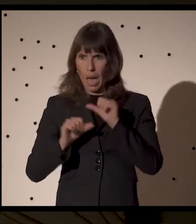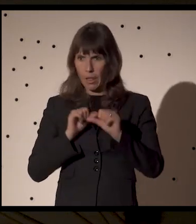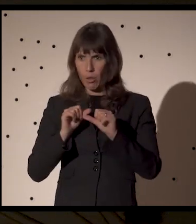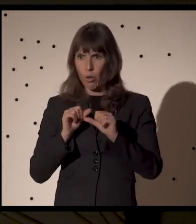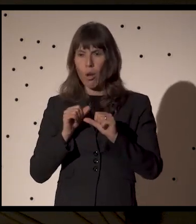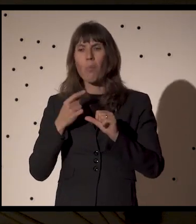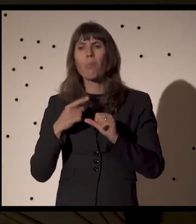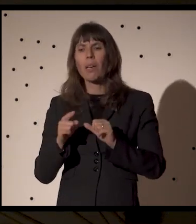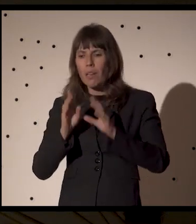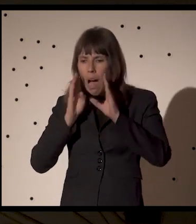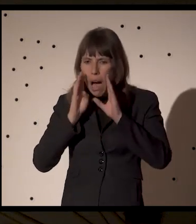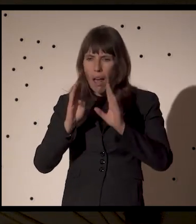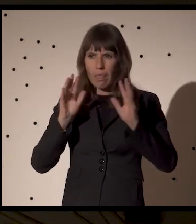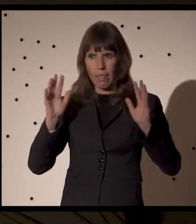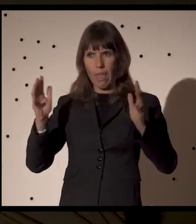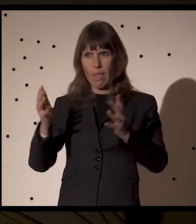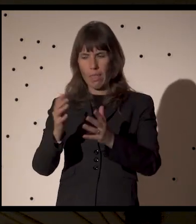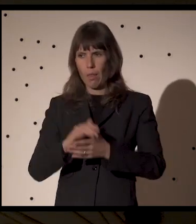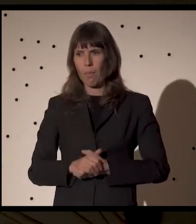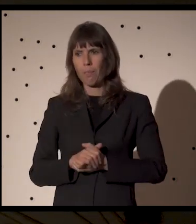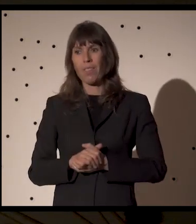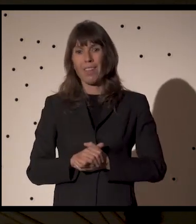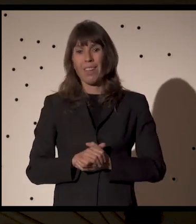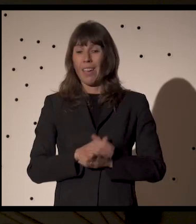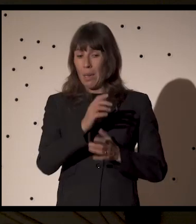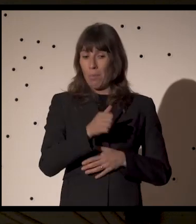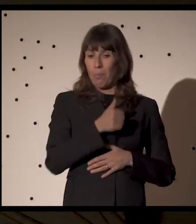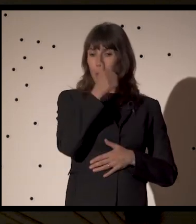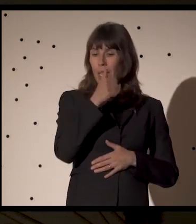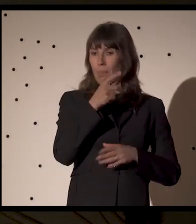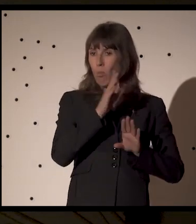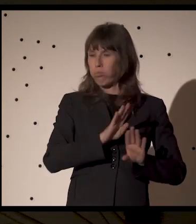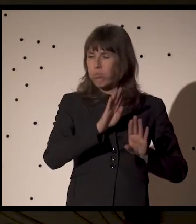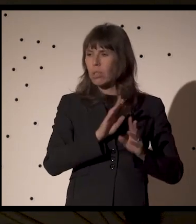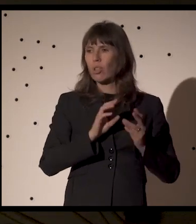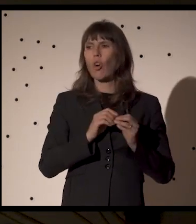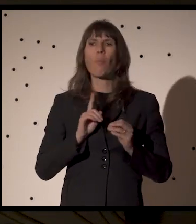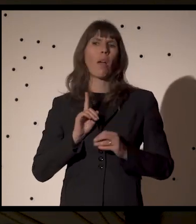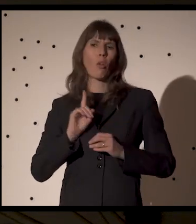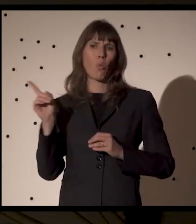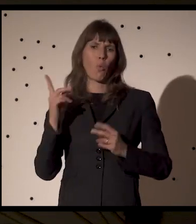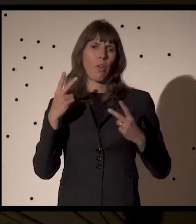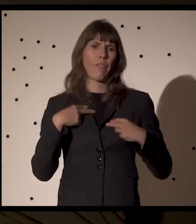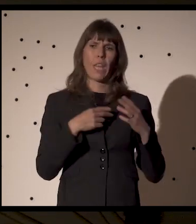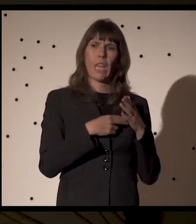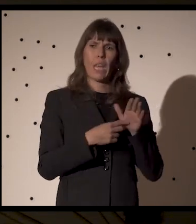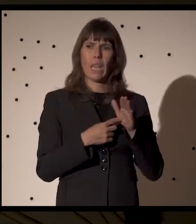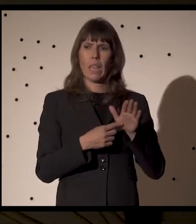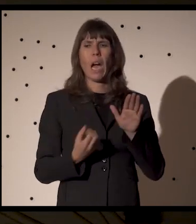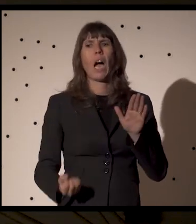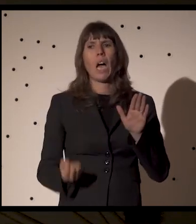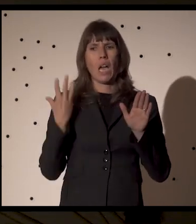e raccontava della propria vita utilizzando dei supporti video per raccontare dei propri precedenti spettacoli